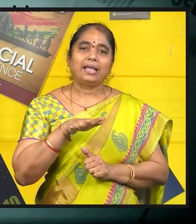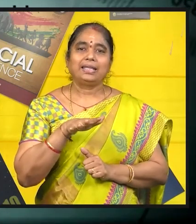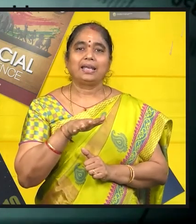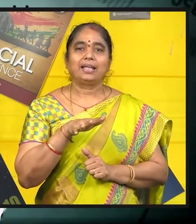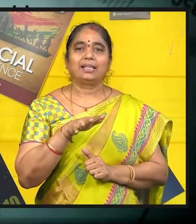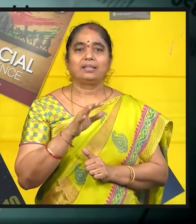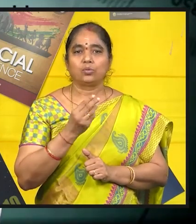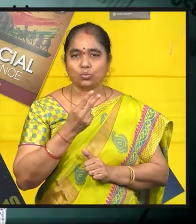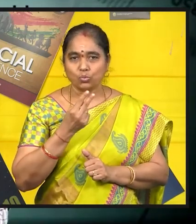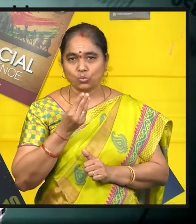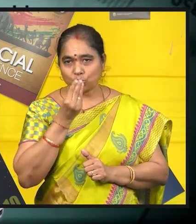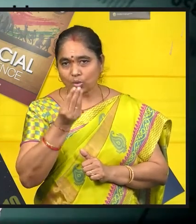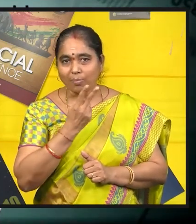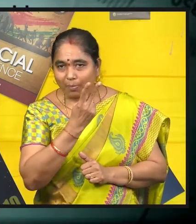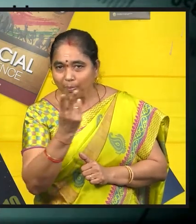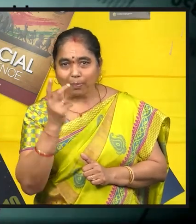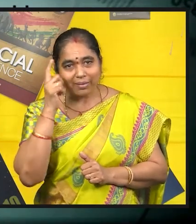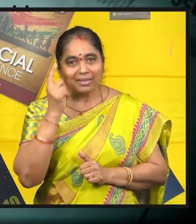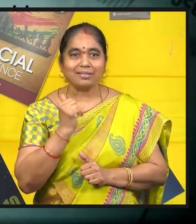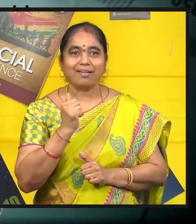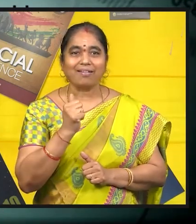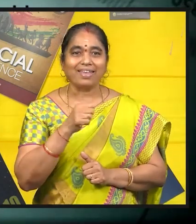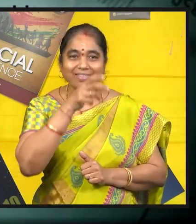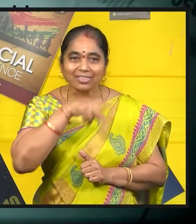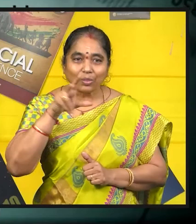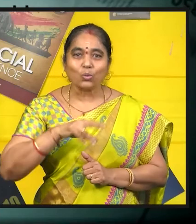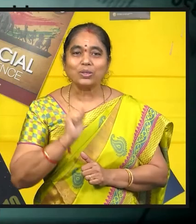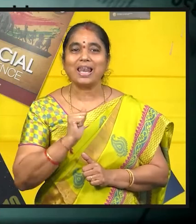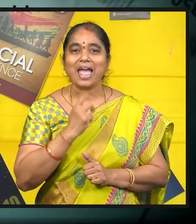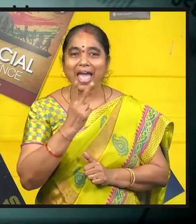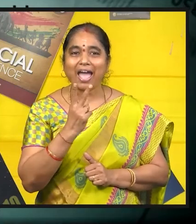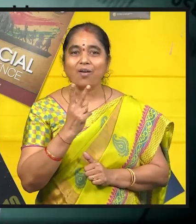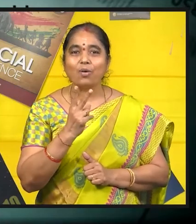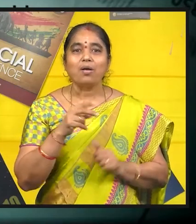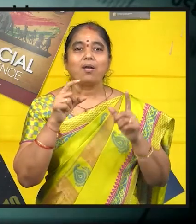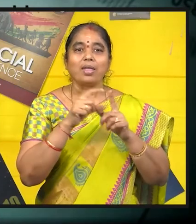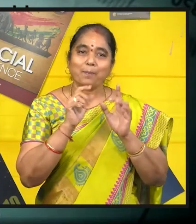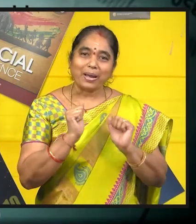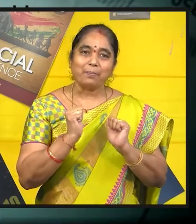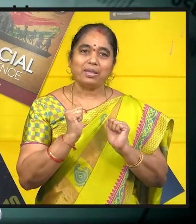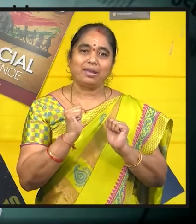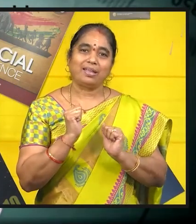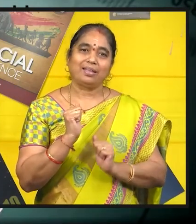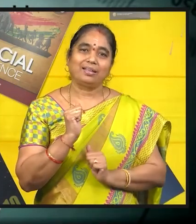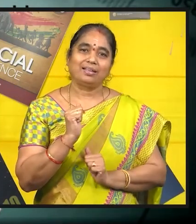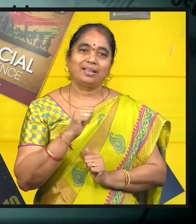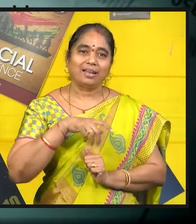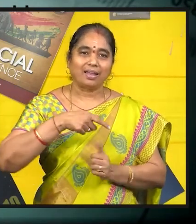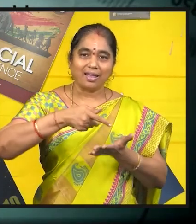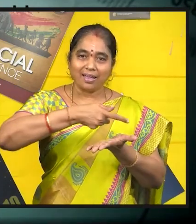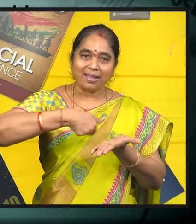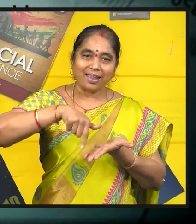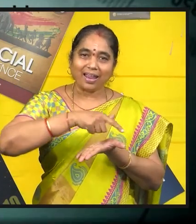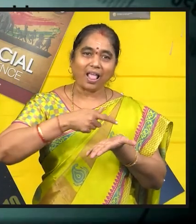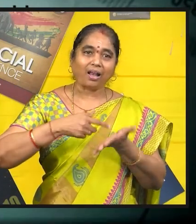இருக்குங்கிறத போய் மிக எளிதாக கண்டுகொள்ள முடியும். அது எந்த தொகுதியில் இருக்கிறது, அதனுடைய பண்பு எப்படி இருக்கும், அதில் இருக்கக்கூடிய